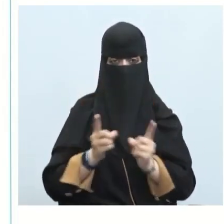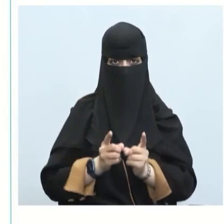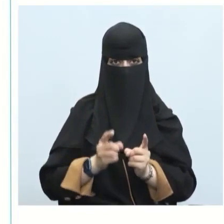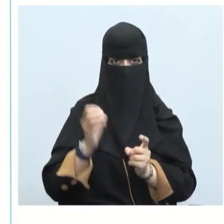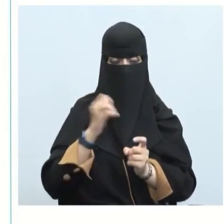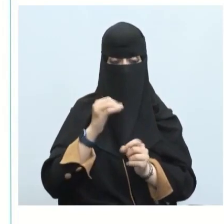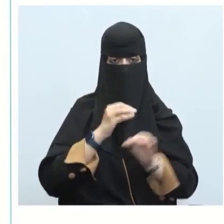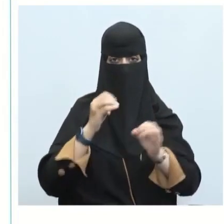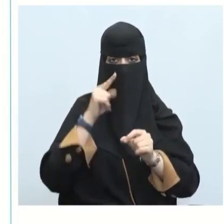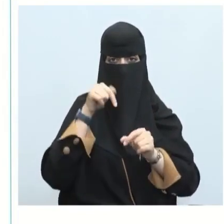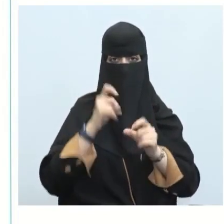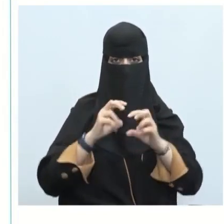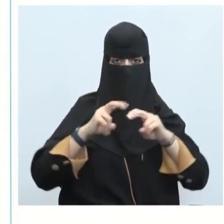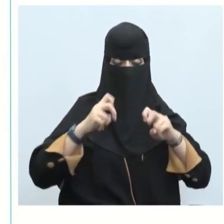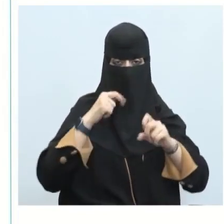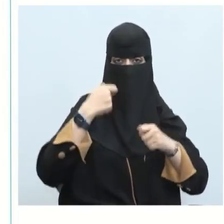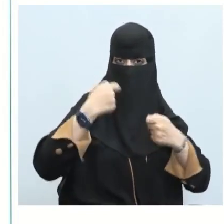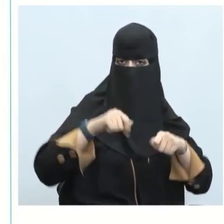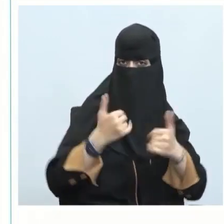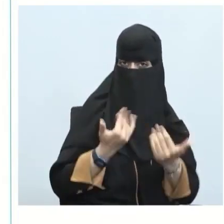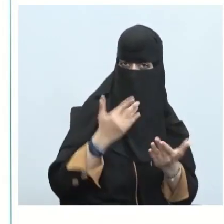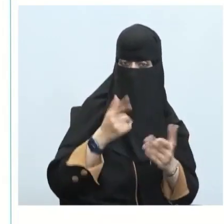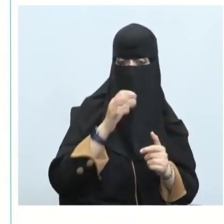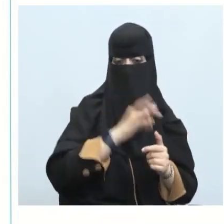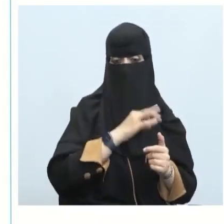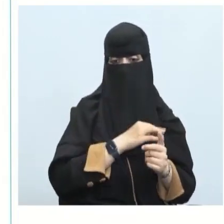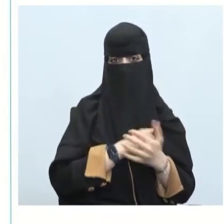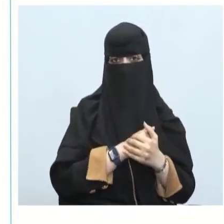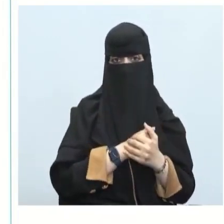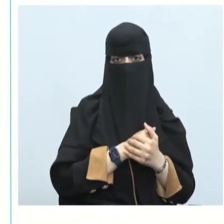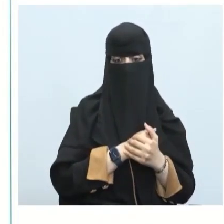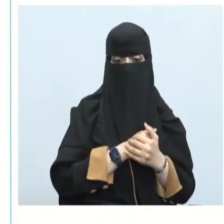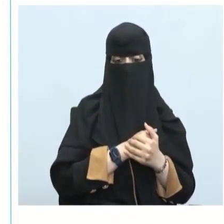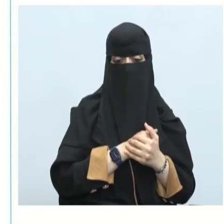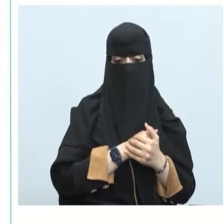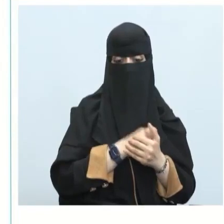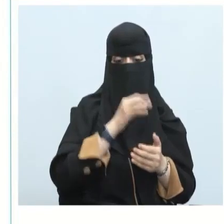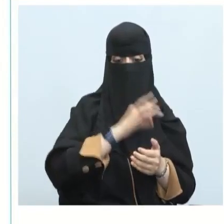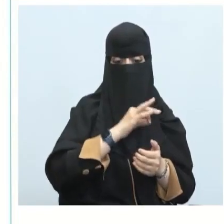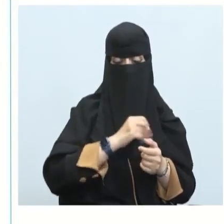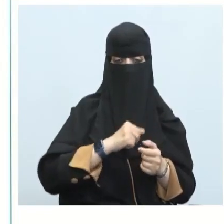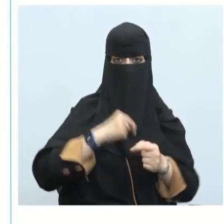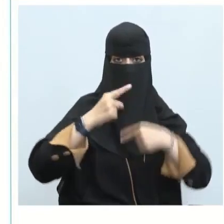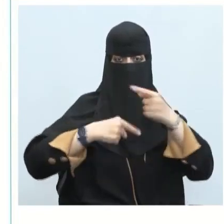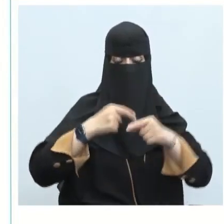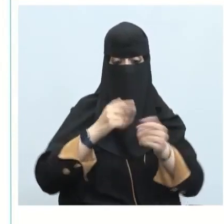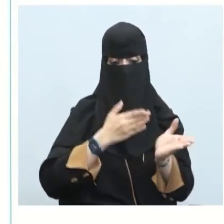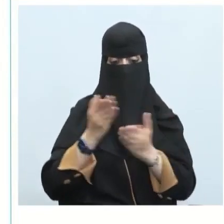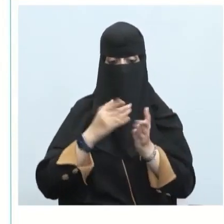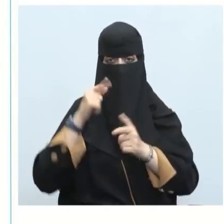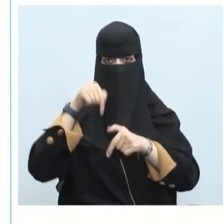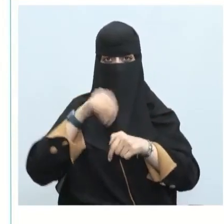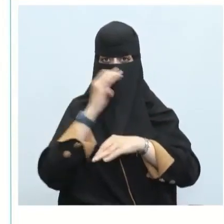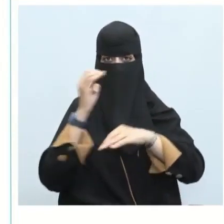جوجل ادات رائعه مجانيه فائدتها عفوا فائدتها تتبع زوار